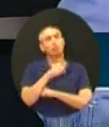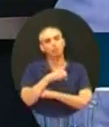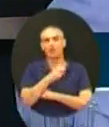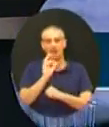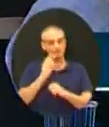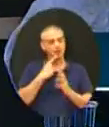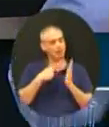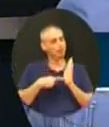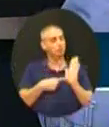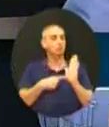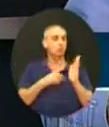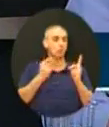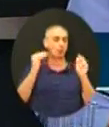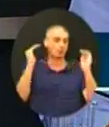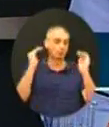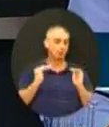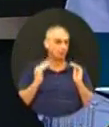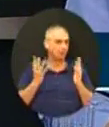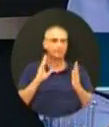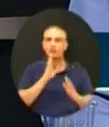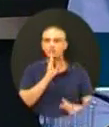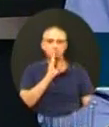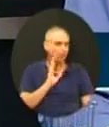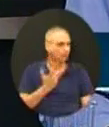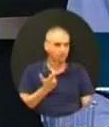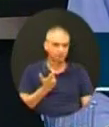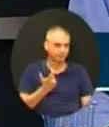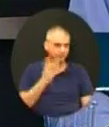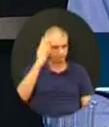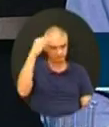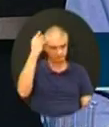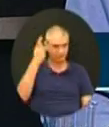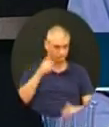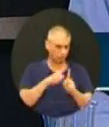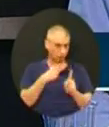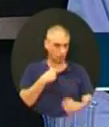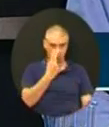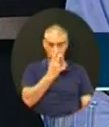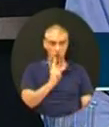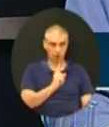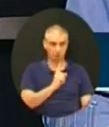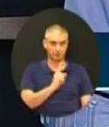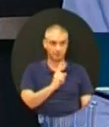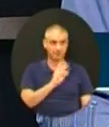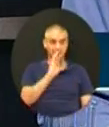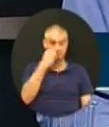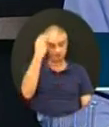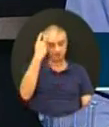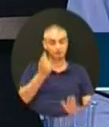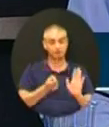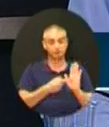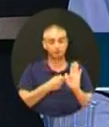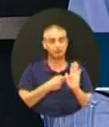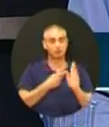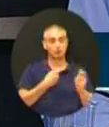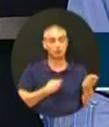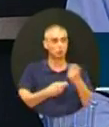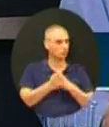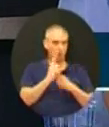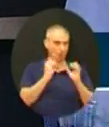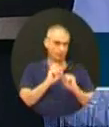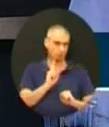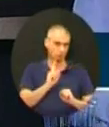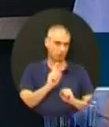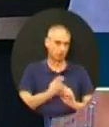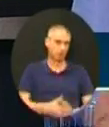בהיבט הפומבי יורידו את הווליום. איפה הבעיה של הפלסטינים כמו שאני רואה אותה? אם הפלסטינים ידרשו לתת תמורה, גם זה לא בטוח,